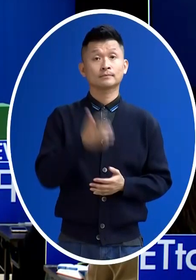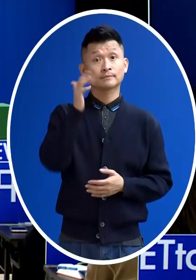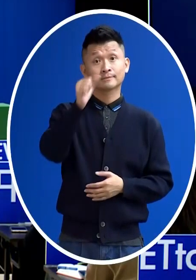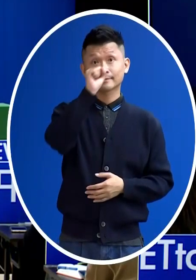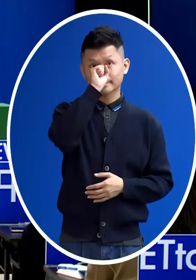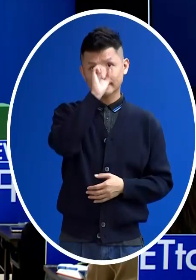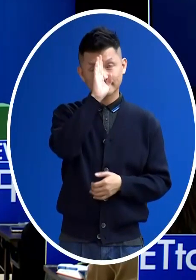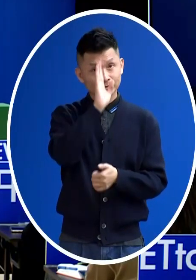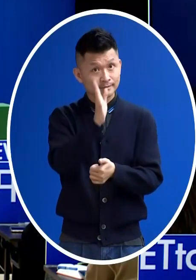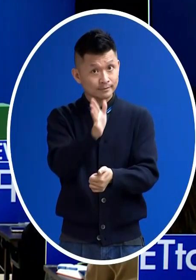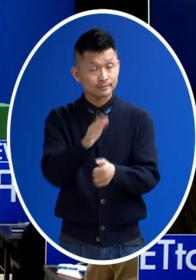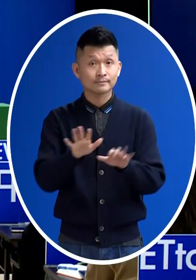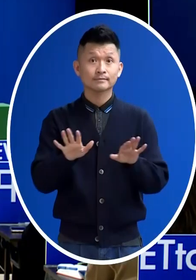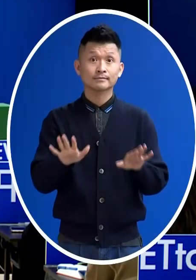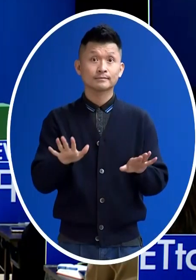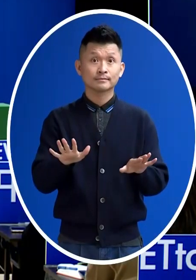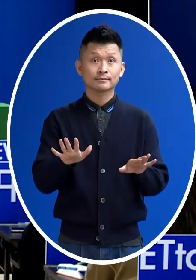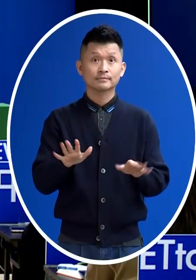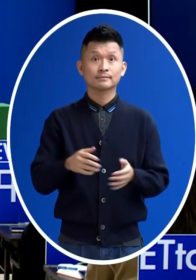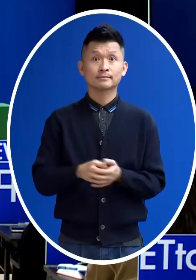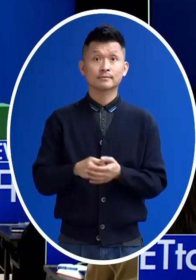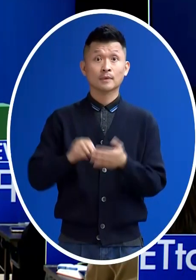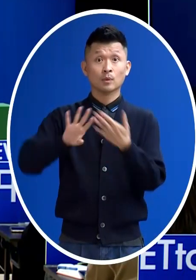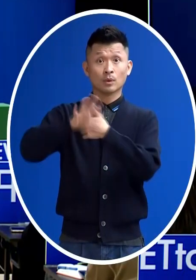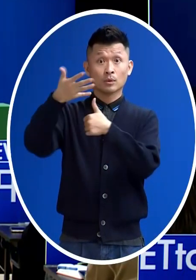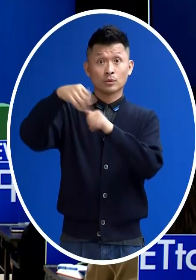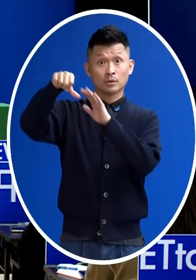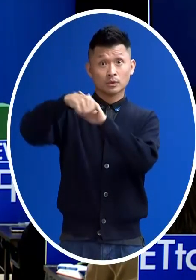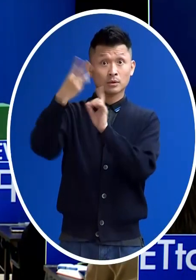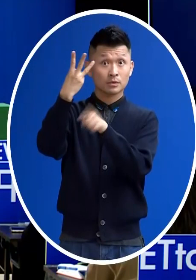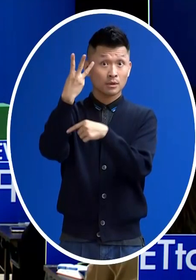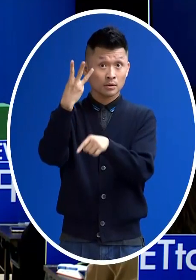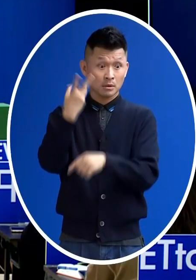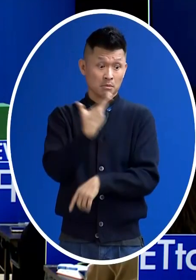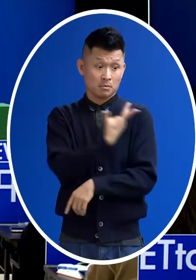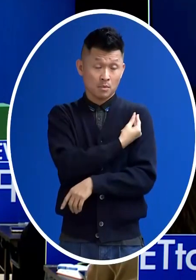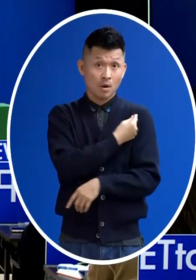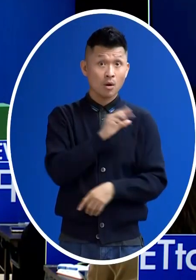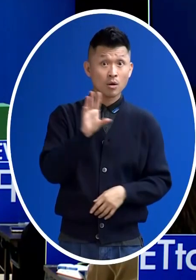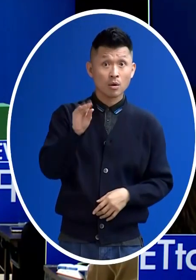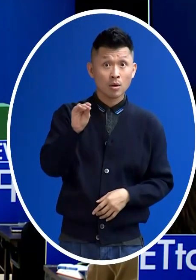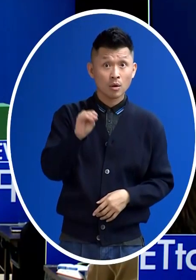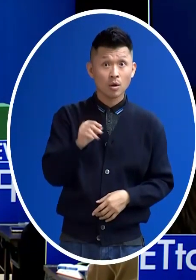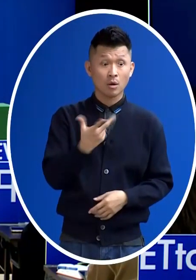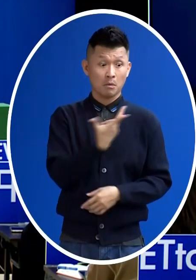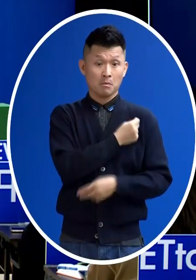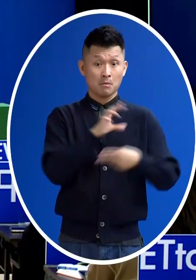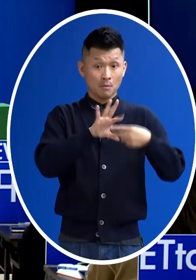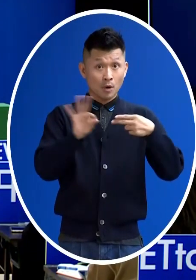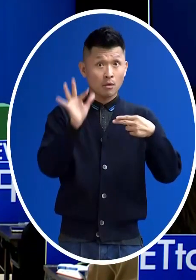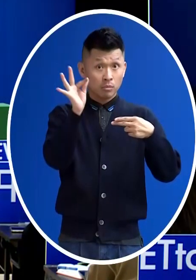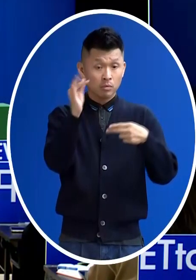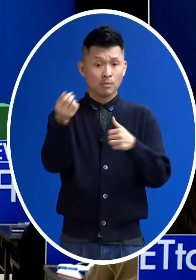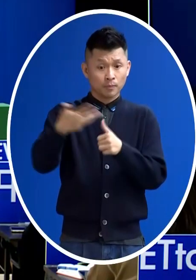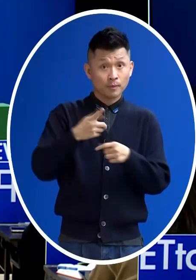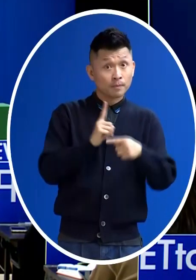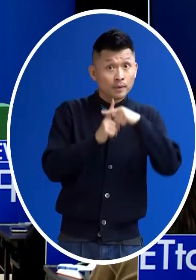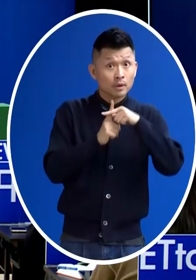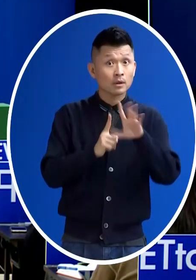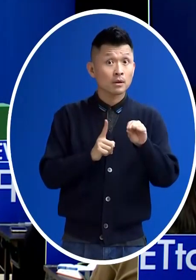长官好，想请教今天3例境外移入，他们施打疫苗的状况，还是是否有发生突破性感染？谢